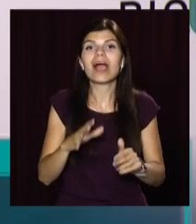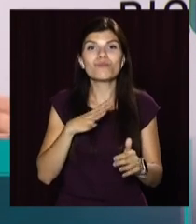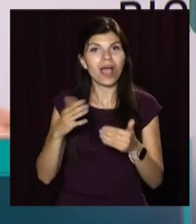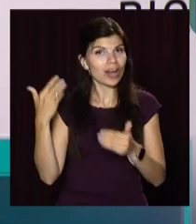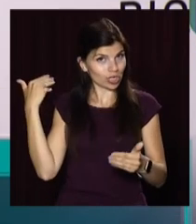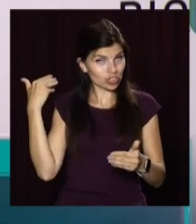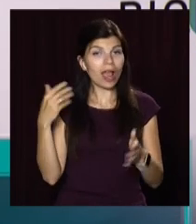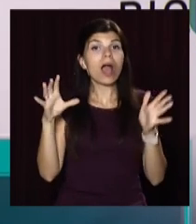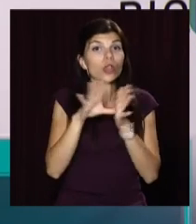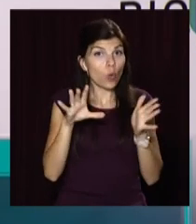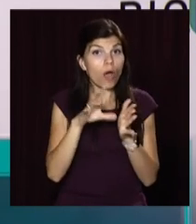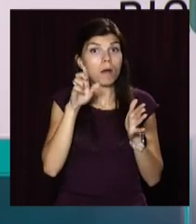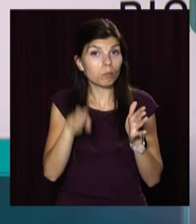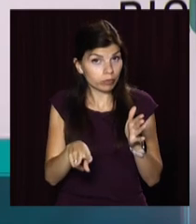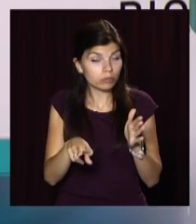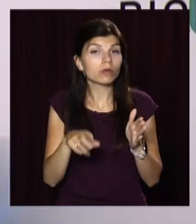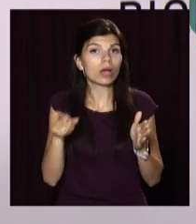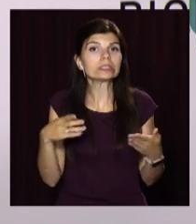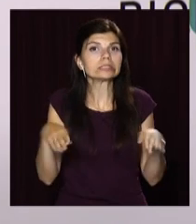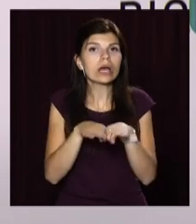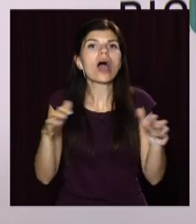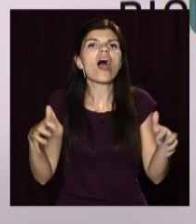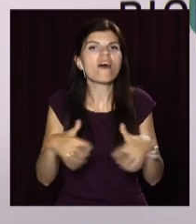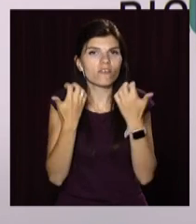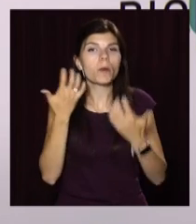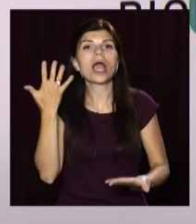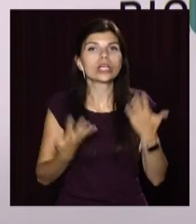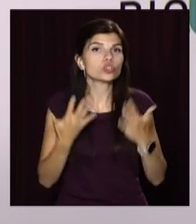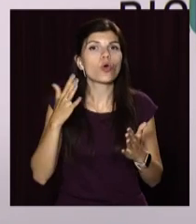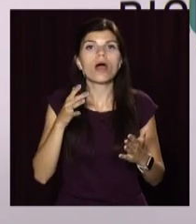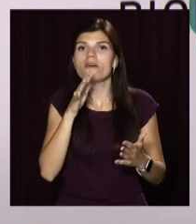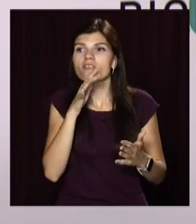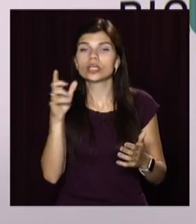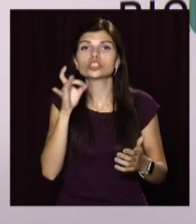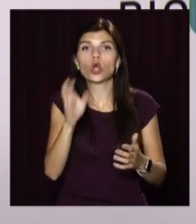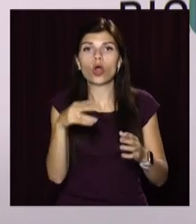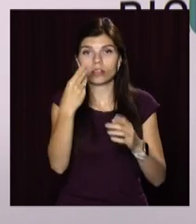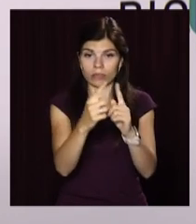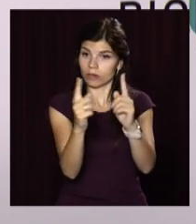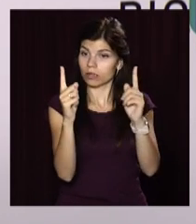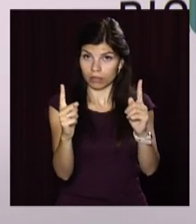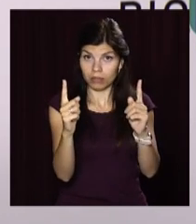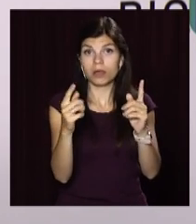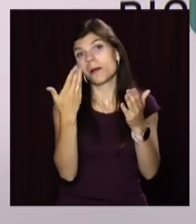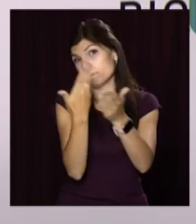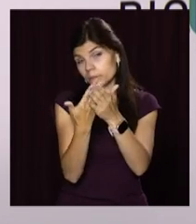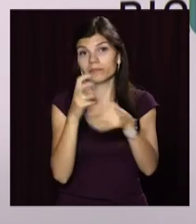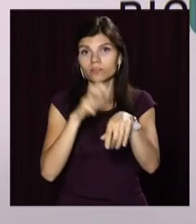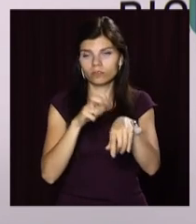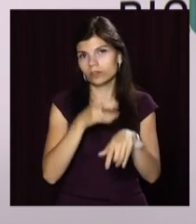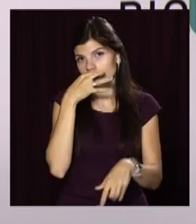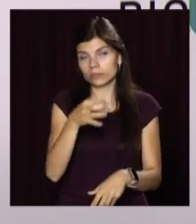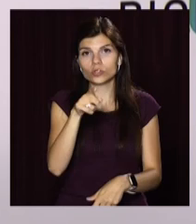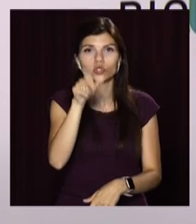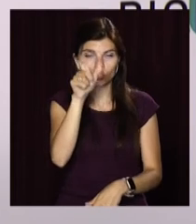раніше. Електронний лікарняний закривається автоматично, якщо у визначений термін пацієнт одужав. Наприклад, лікар визначив,